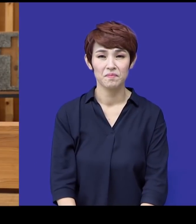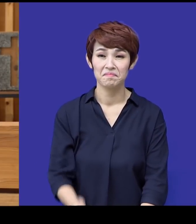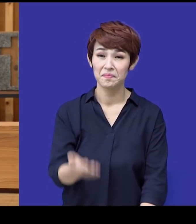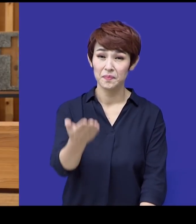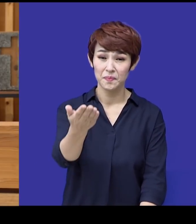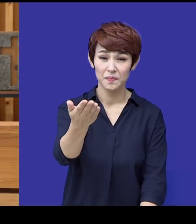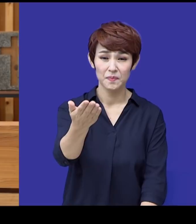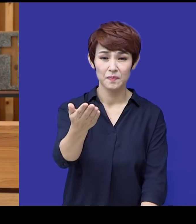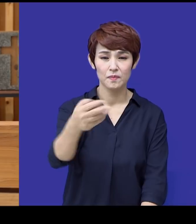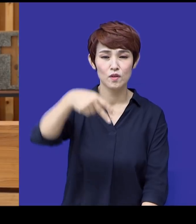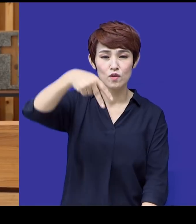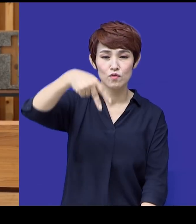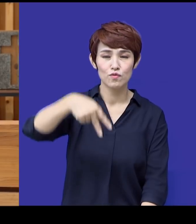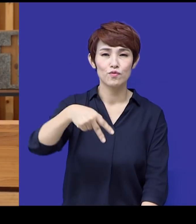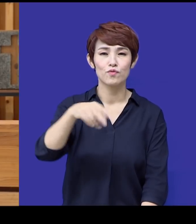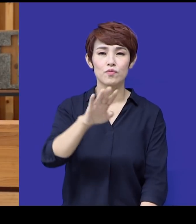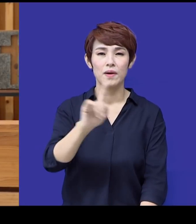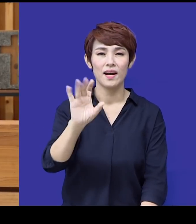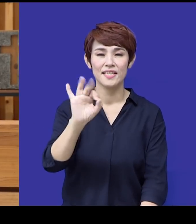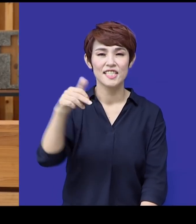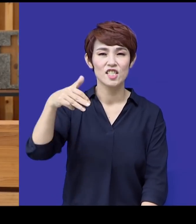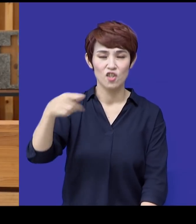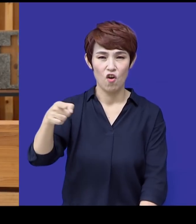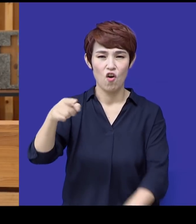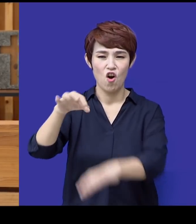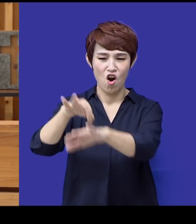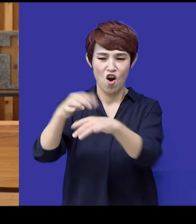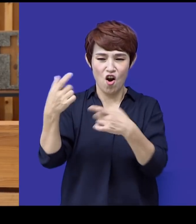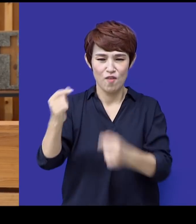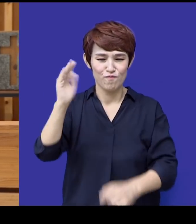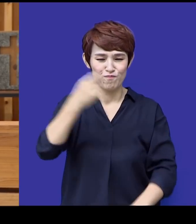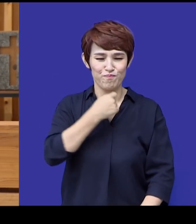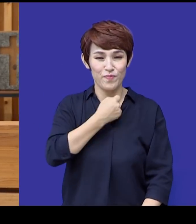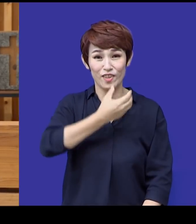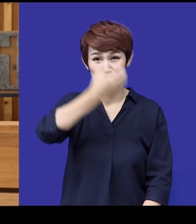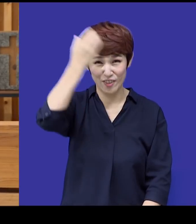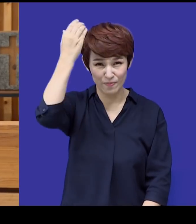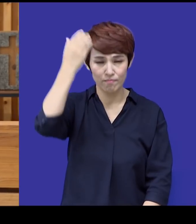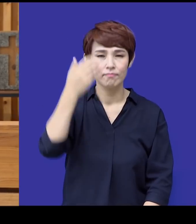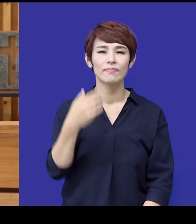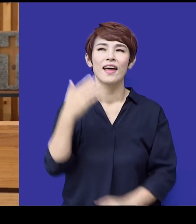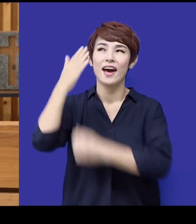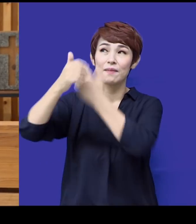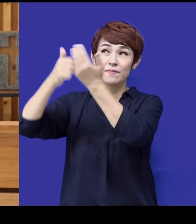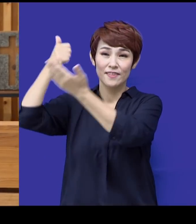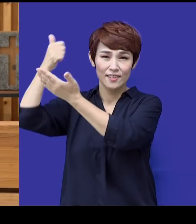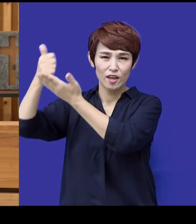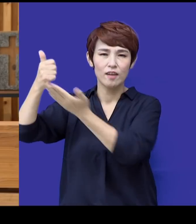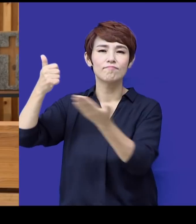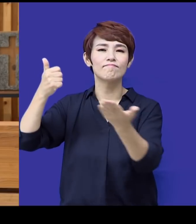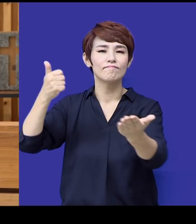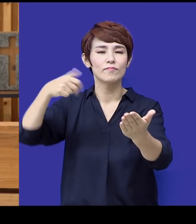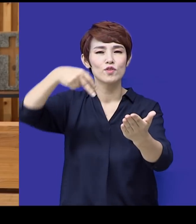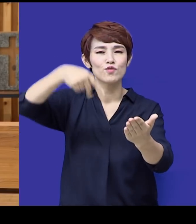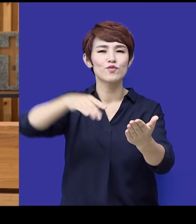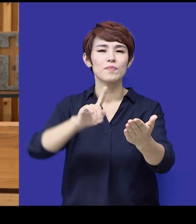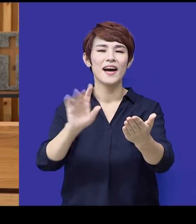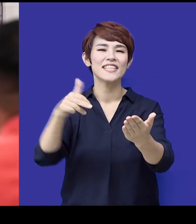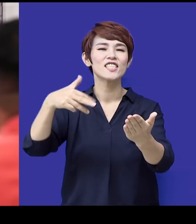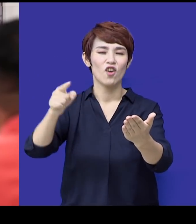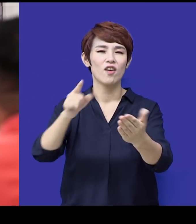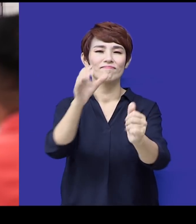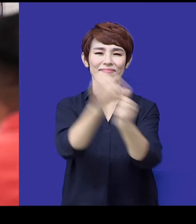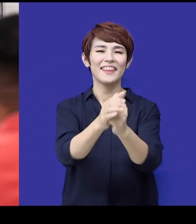장로님은 슈바이처 책을 읽고 슈바이처럼 되는 게 꿈이라고 하셨는데 저는 이미 하나님께서 우리 장로님을 슈바이처처럼